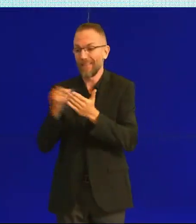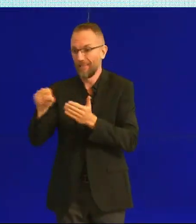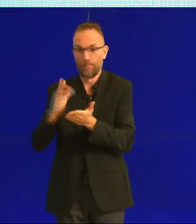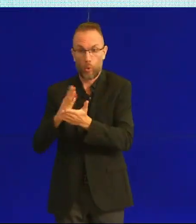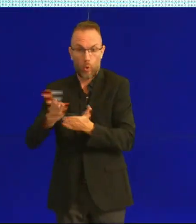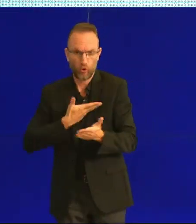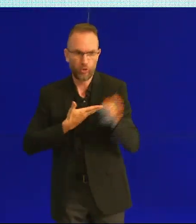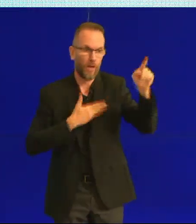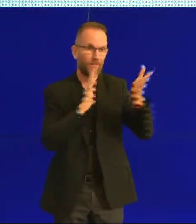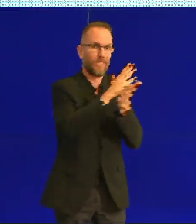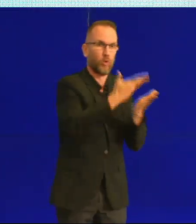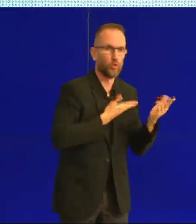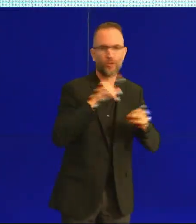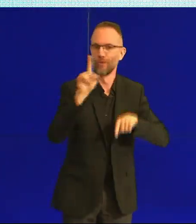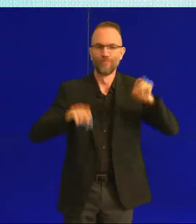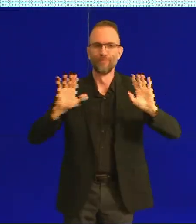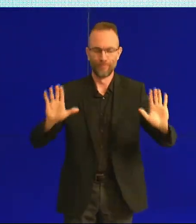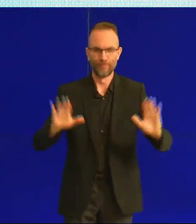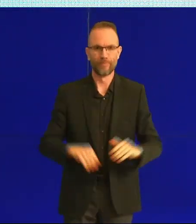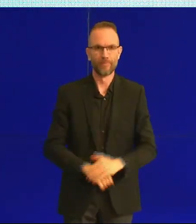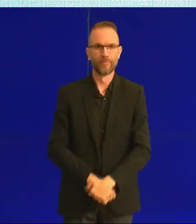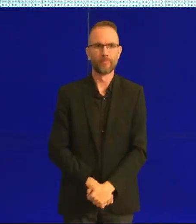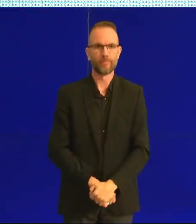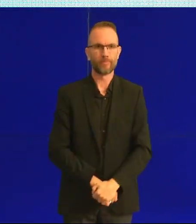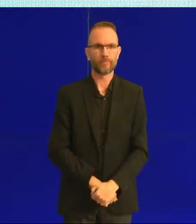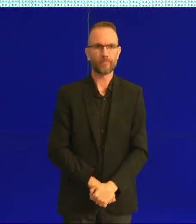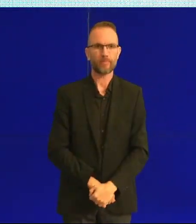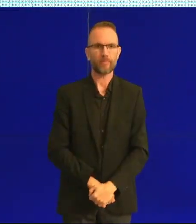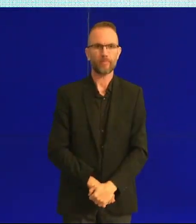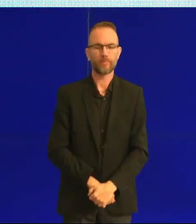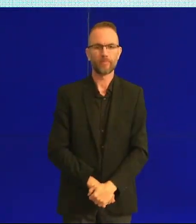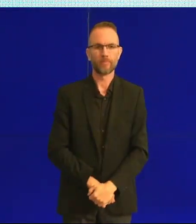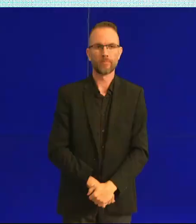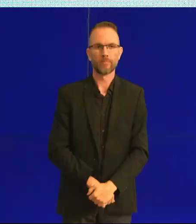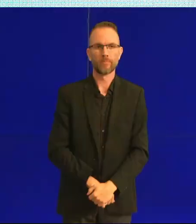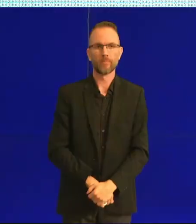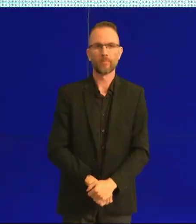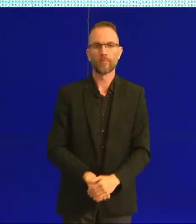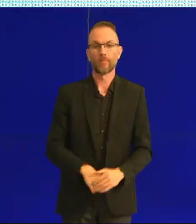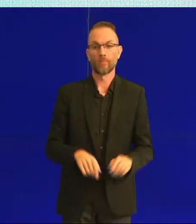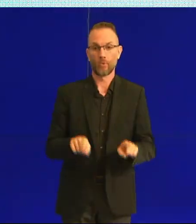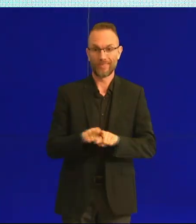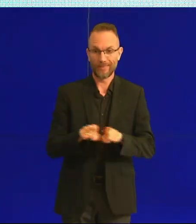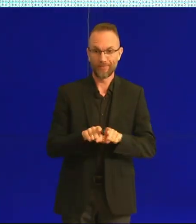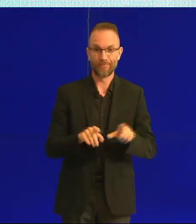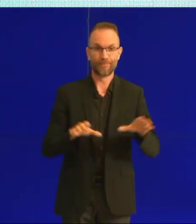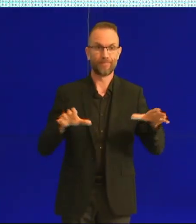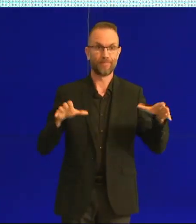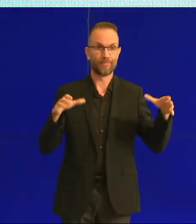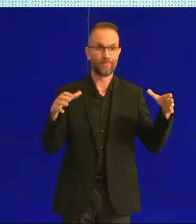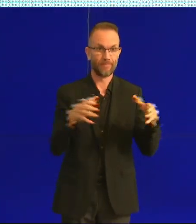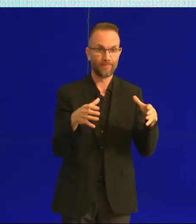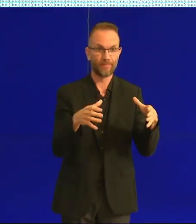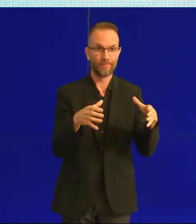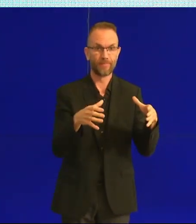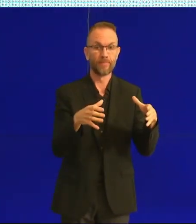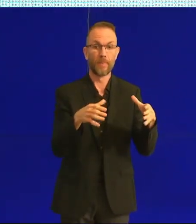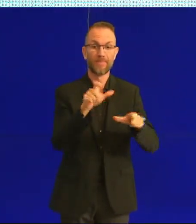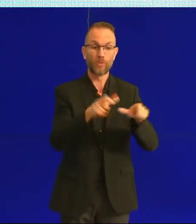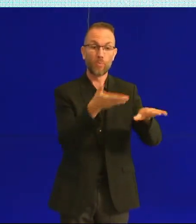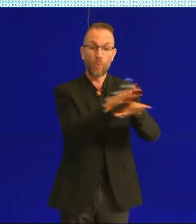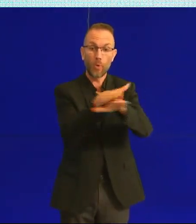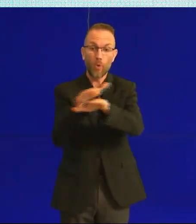savez le parmi toutes ces personnes décédées toutes les personnes n'ont pas pu bénéficier d'un test qui affirmait réellement une affection